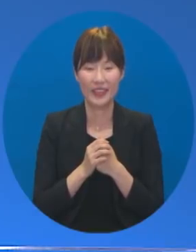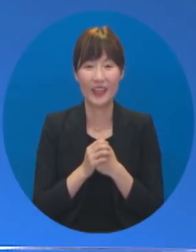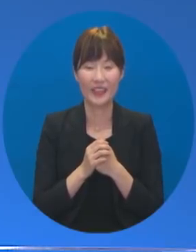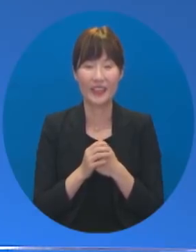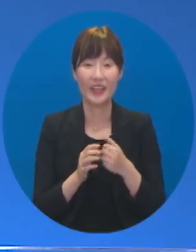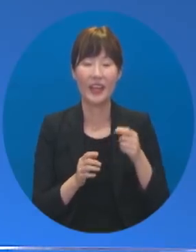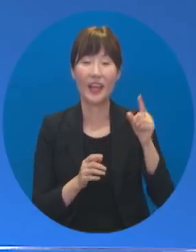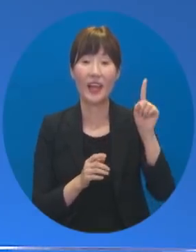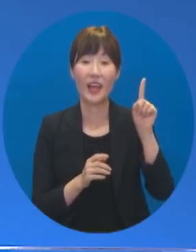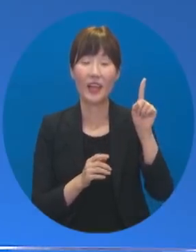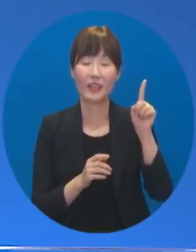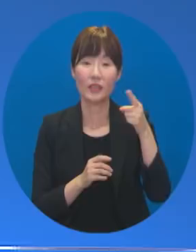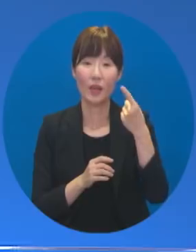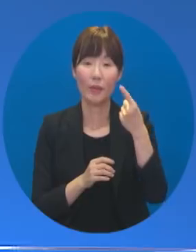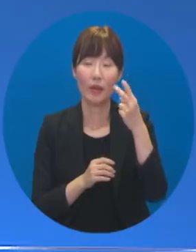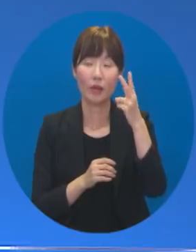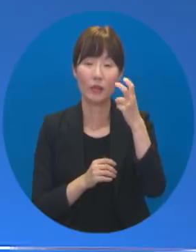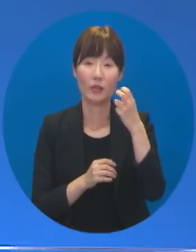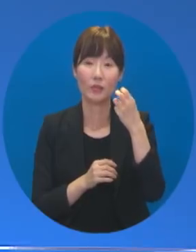487장입니다.